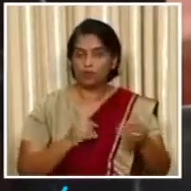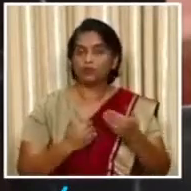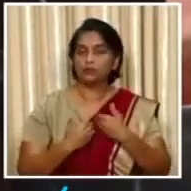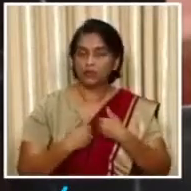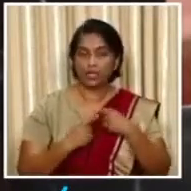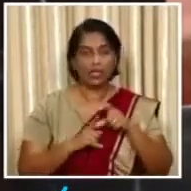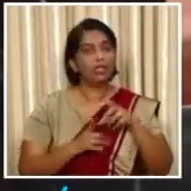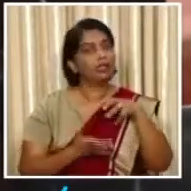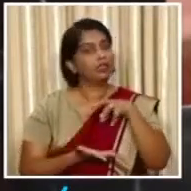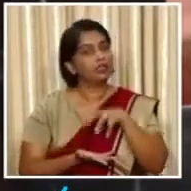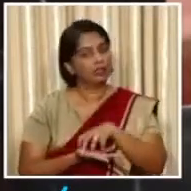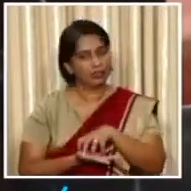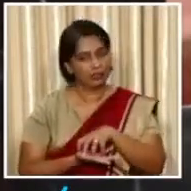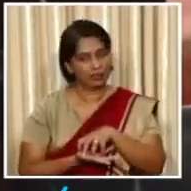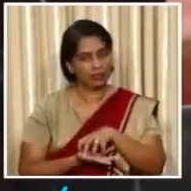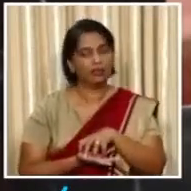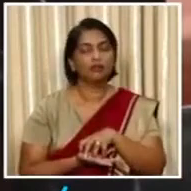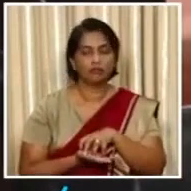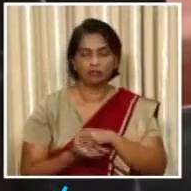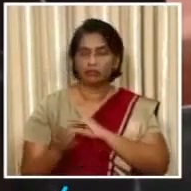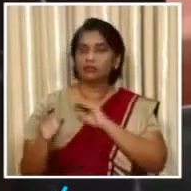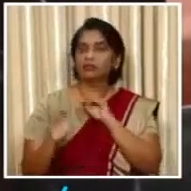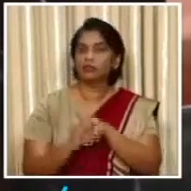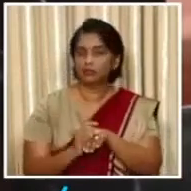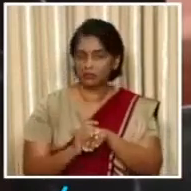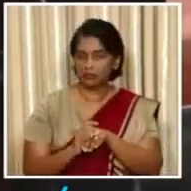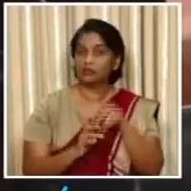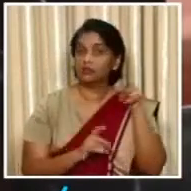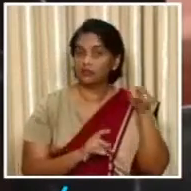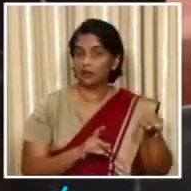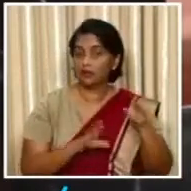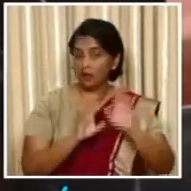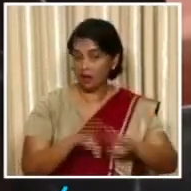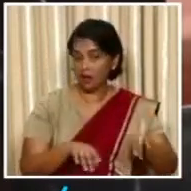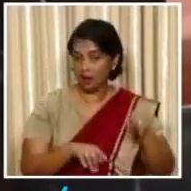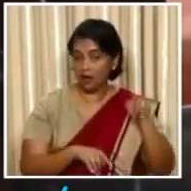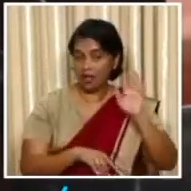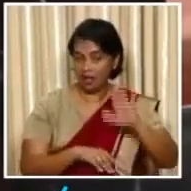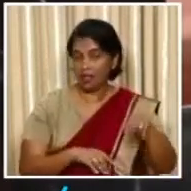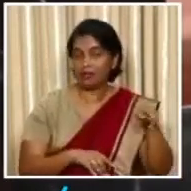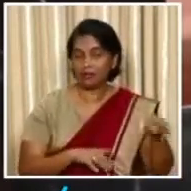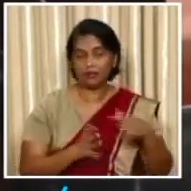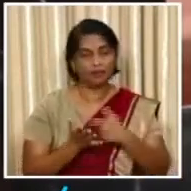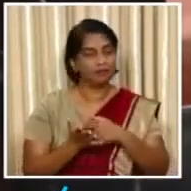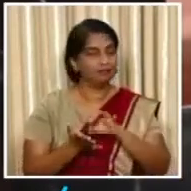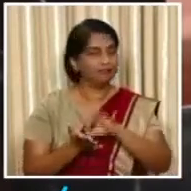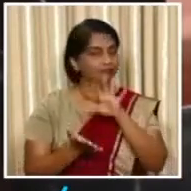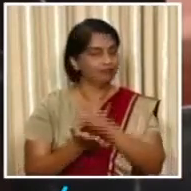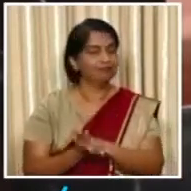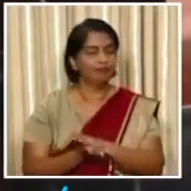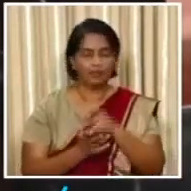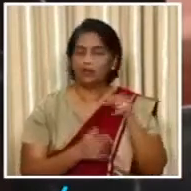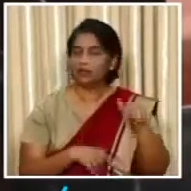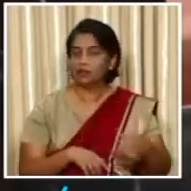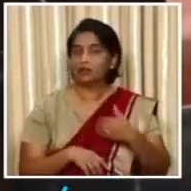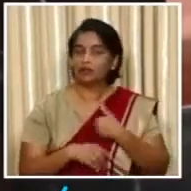மாவட்டத்தைச் சேர்ந்த அந்த மாணவன் புரிந்த சாதனைக்கு என்னுடைய